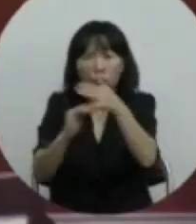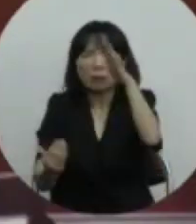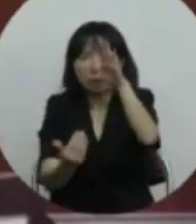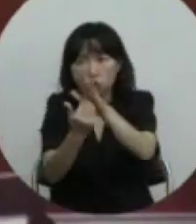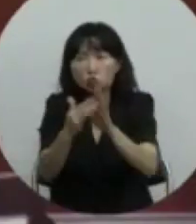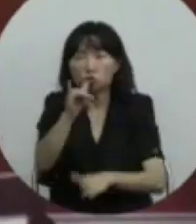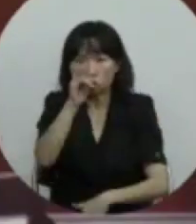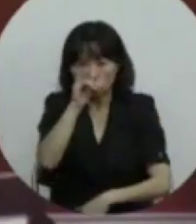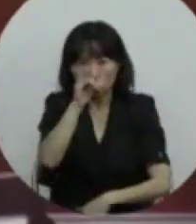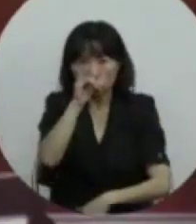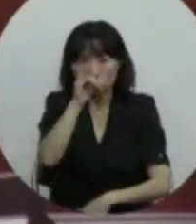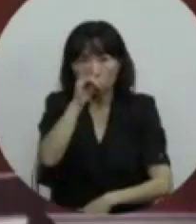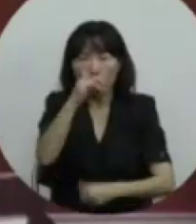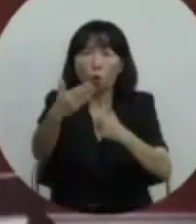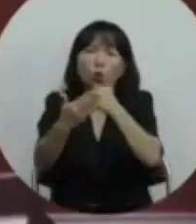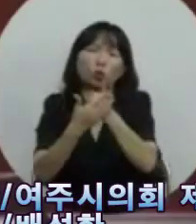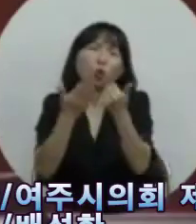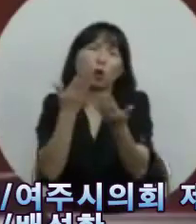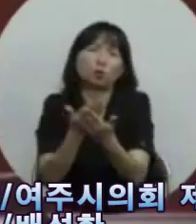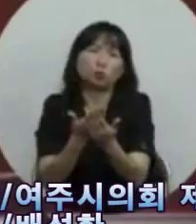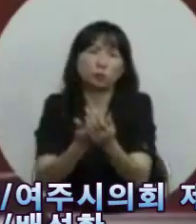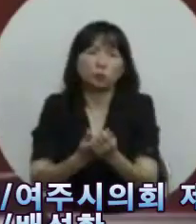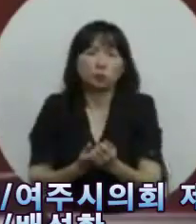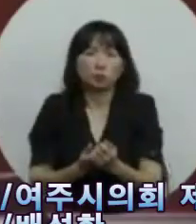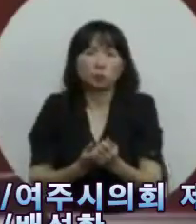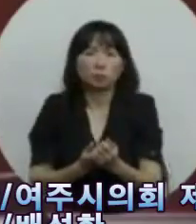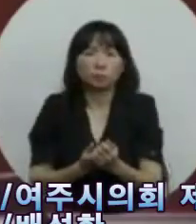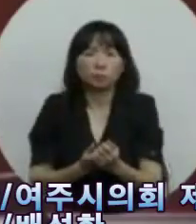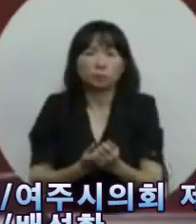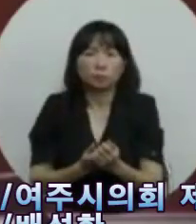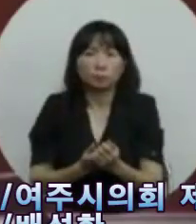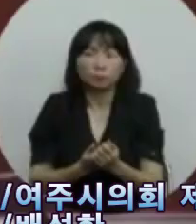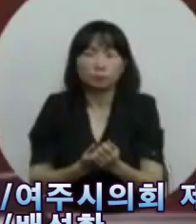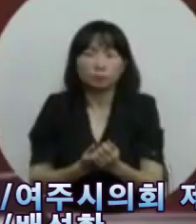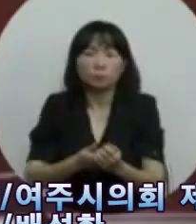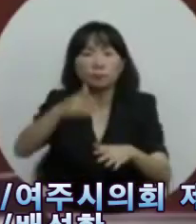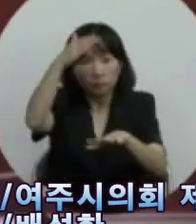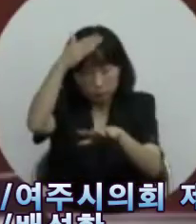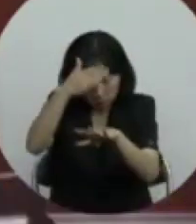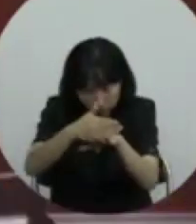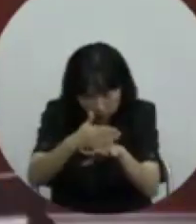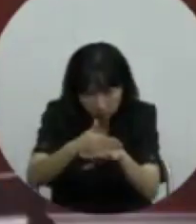실현될 수 있도록 도와주십시오. 감사합니다.